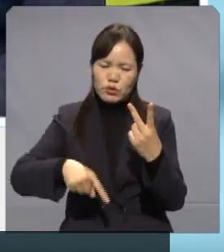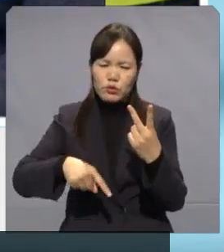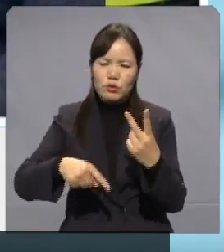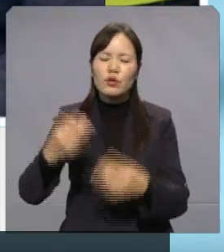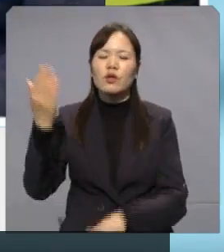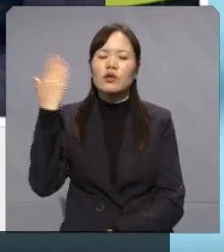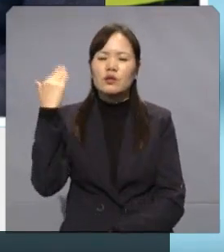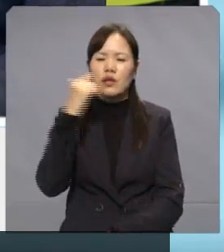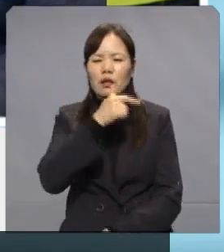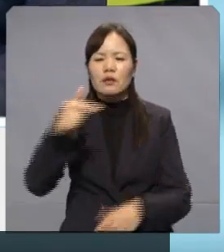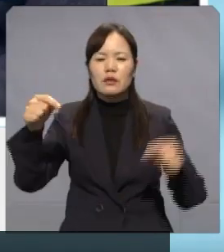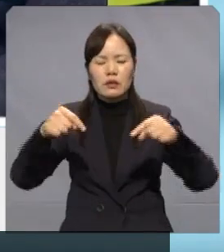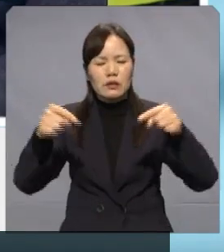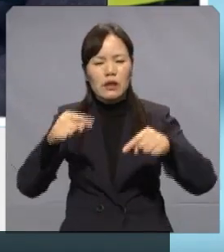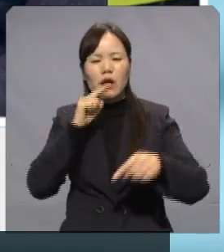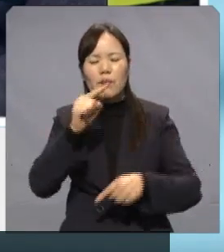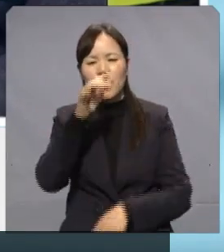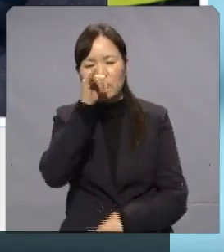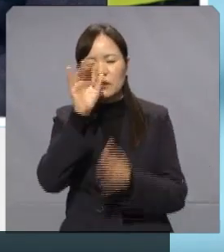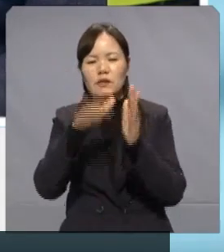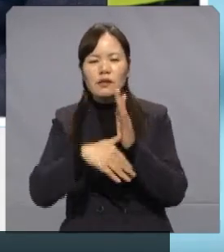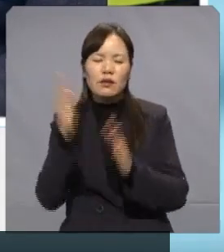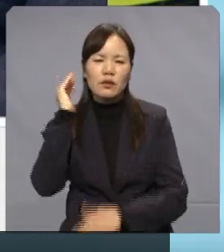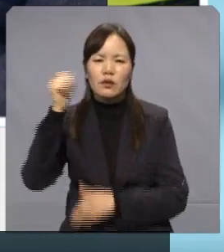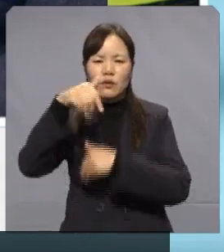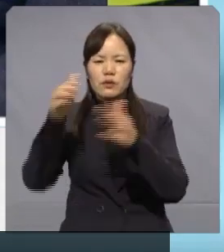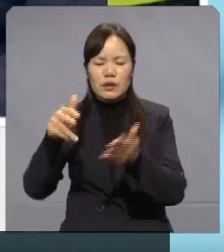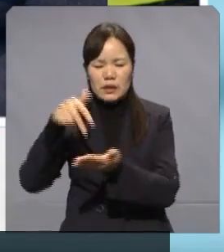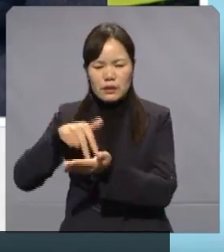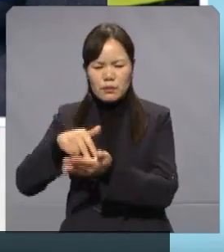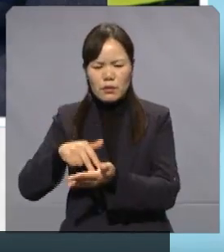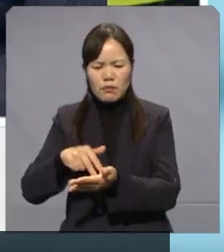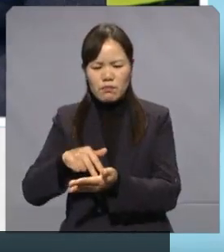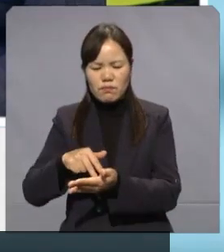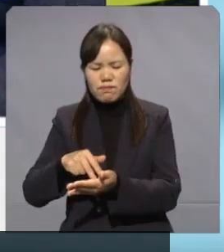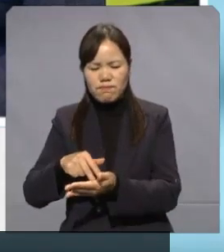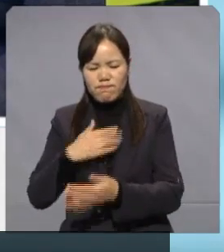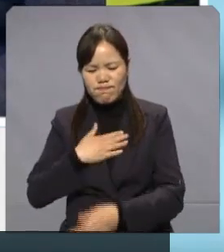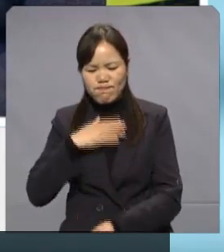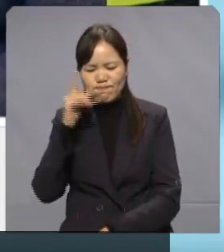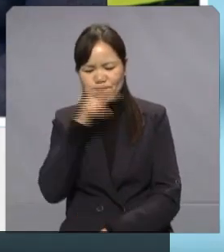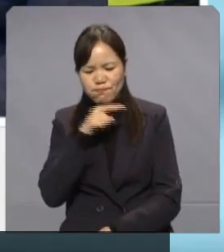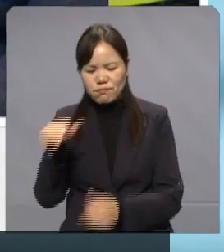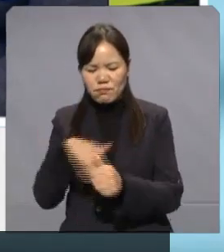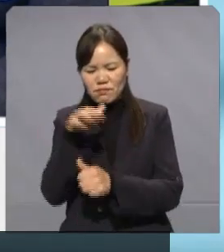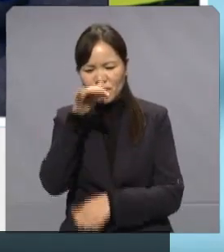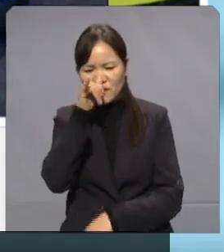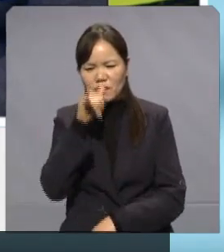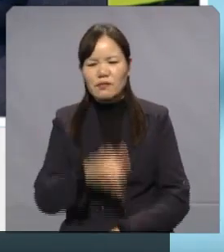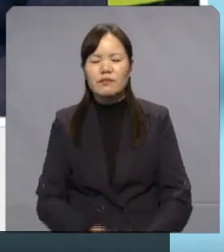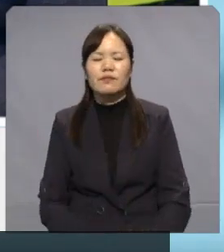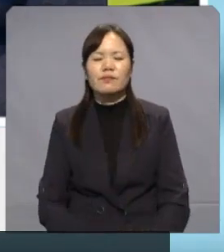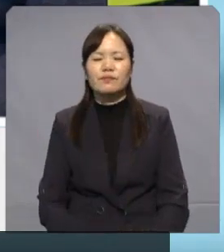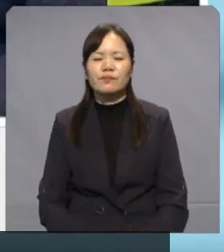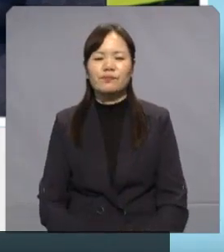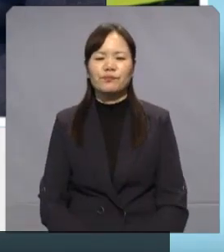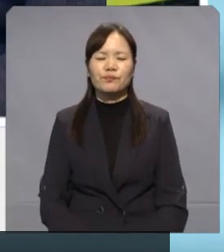얘기가 나왔을 때도 대통령실 내에서 못마땅해하는 분위기가 역력했거든요. 자 이러다 보니까